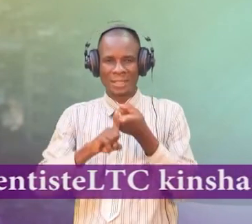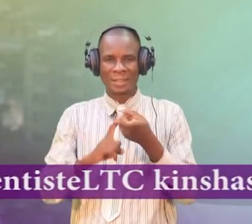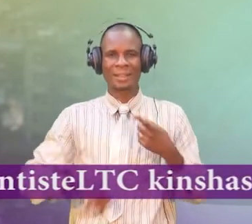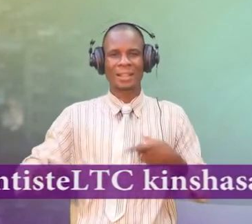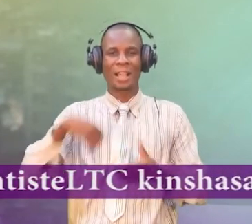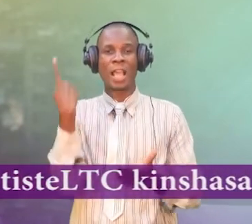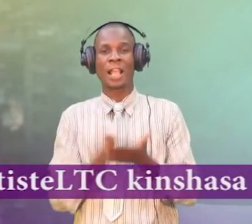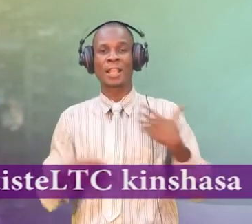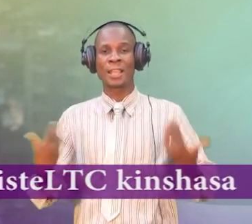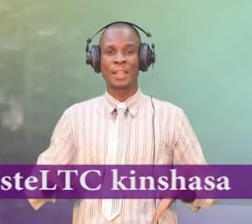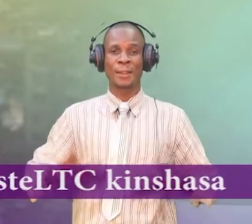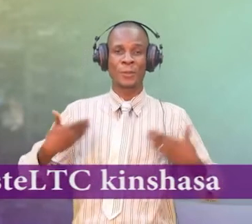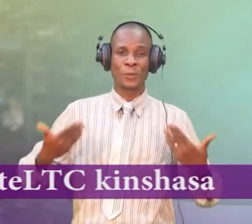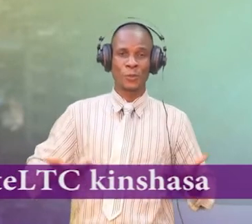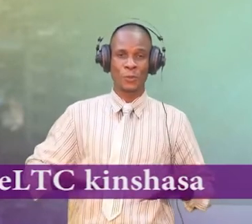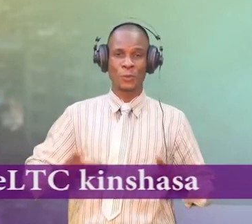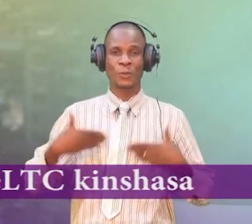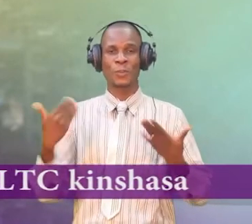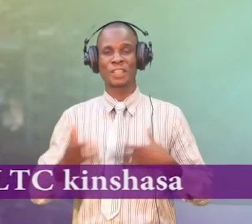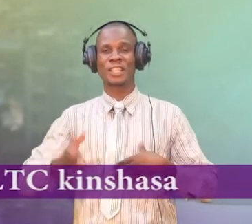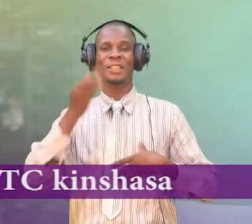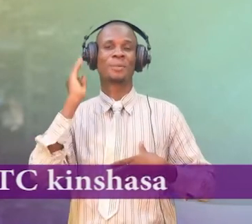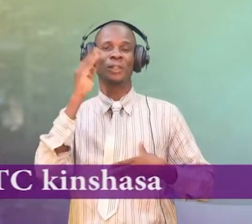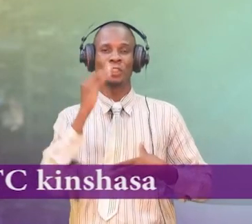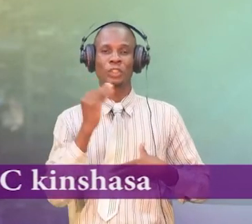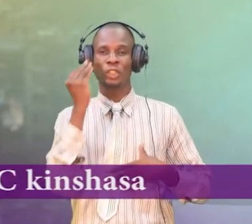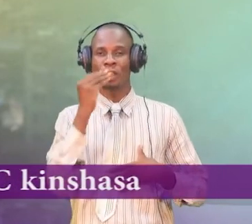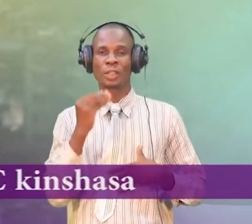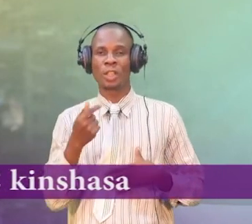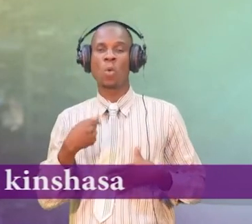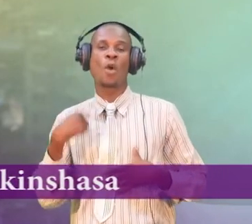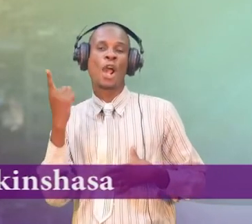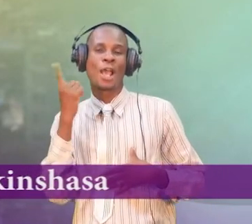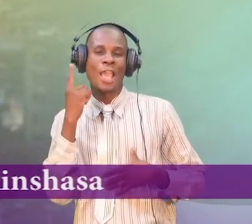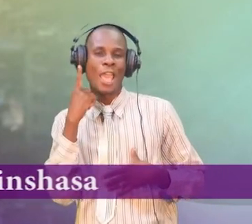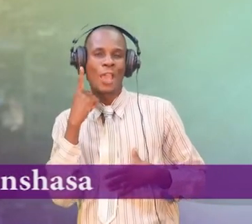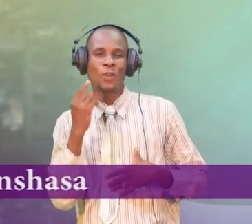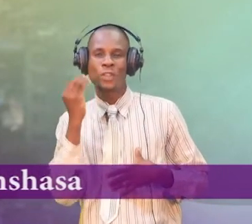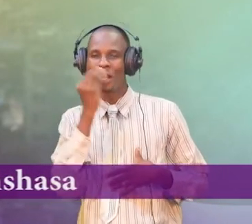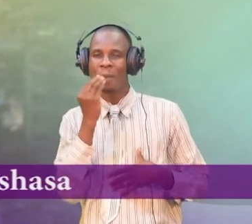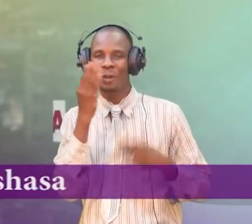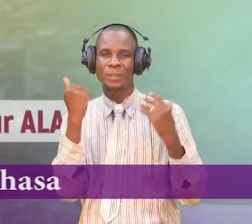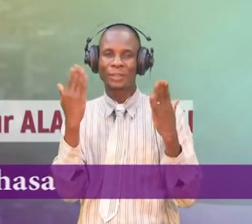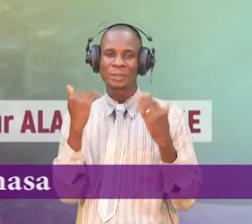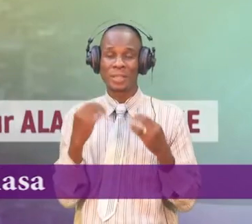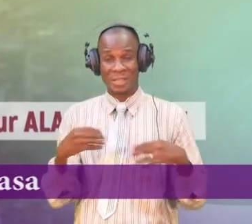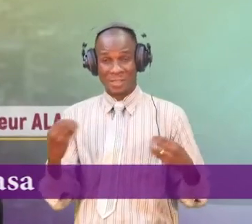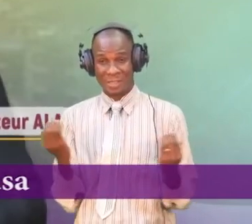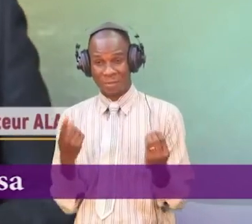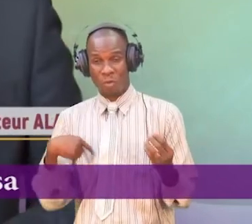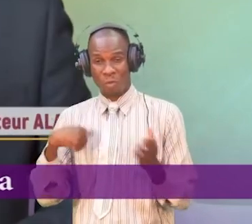koyoka liloba na yo. Songa biso tokende na kimia na kombo na Yesu Kristo. Amen.